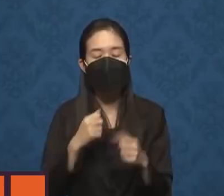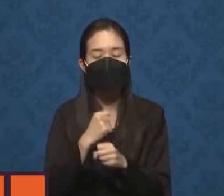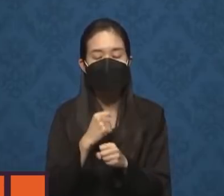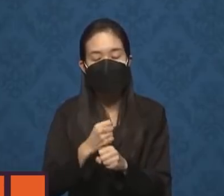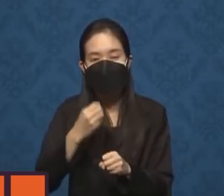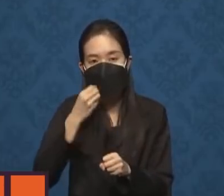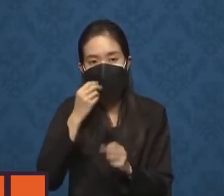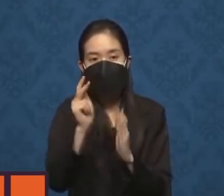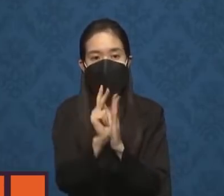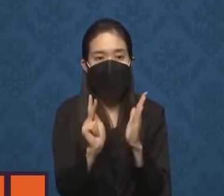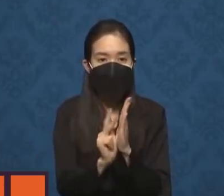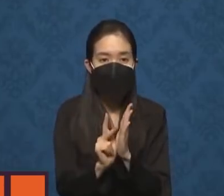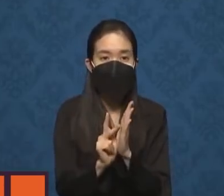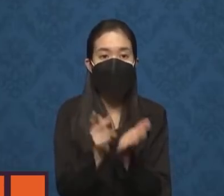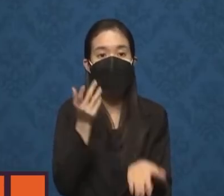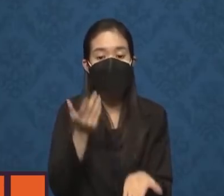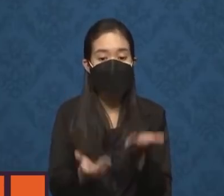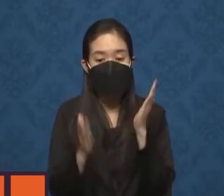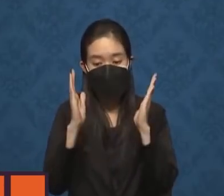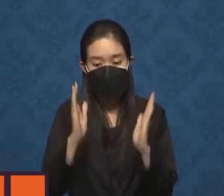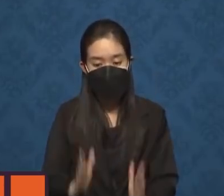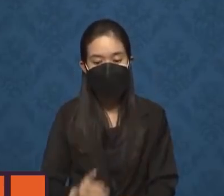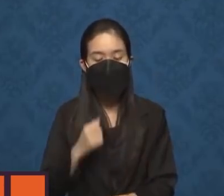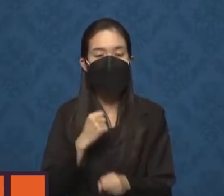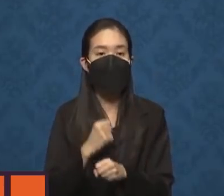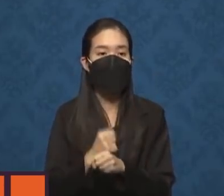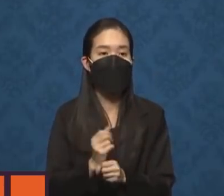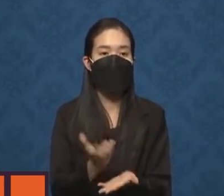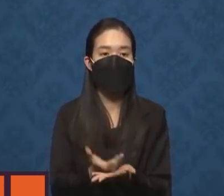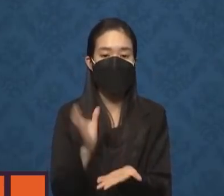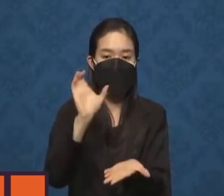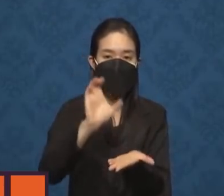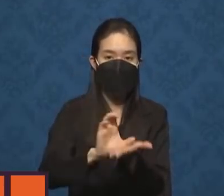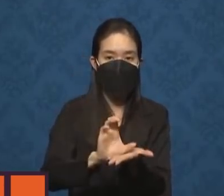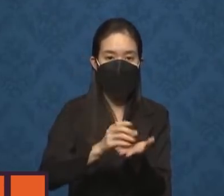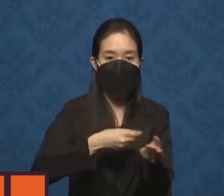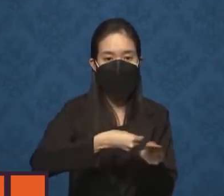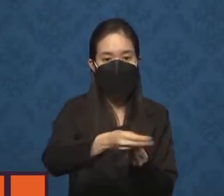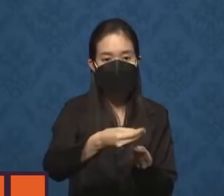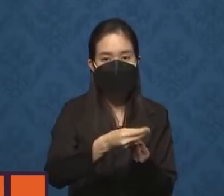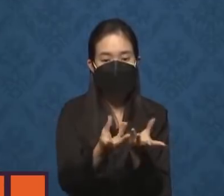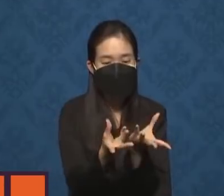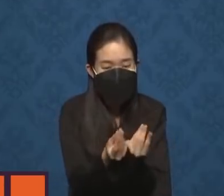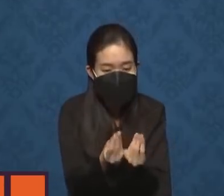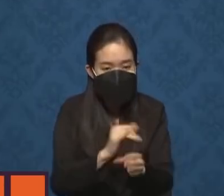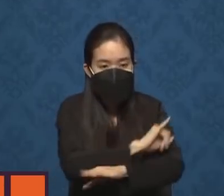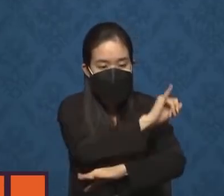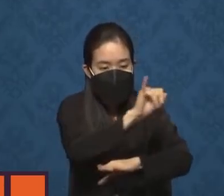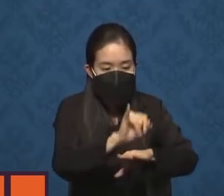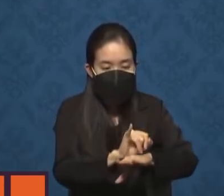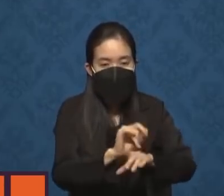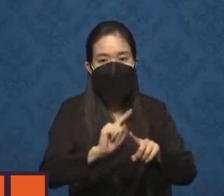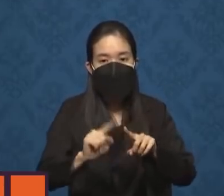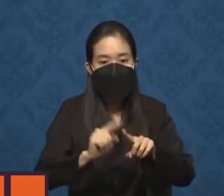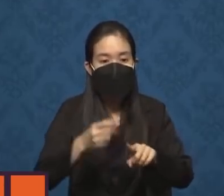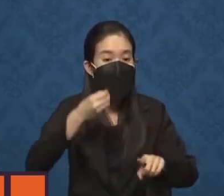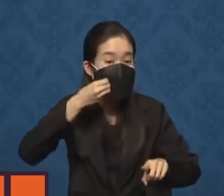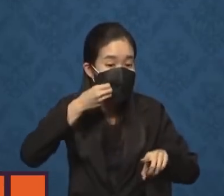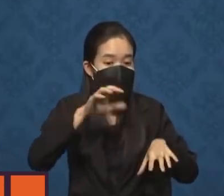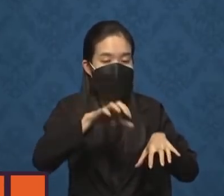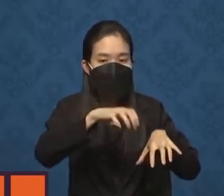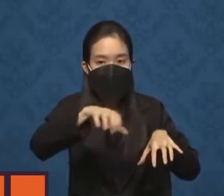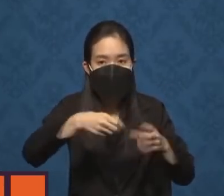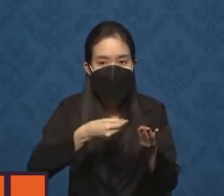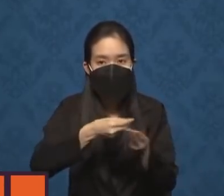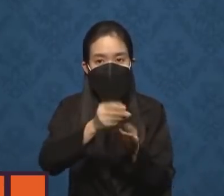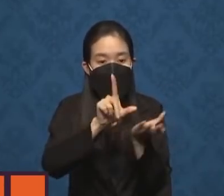กลุ่มทุนบางกลุ่มไล่บีบและหยุดแล้วคว้านซื้อที่ดินจากชาวบ้านในราคาถูกแล้วนำไปขายให้